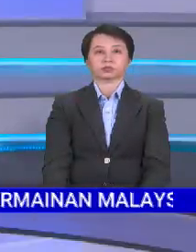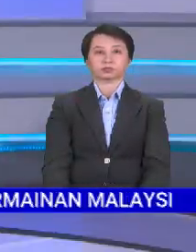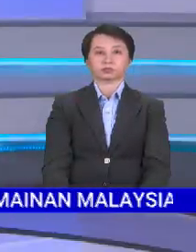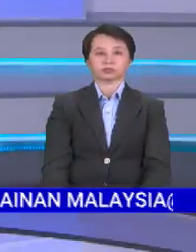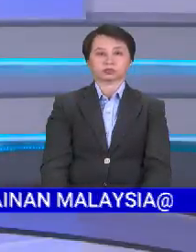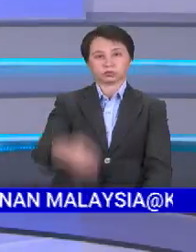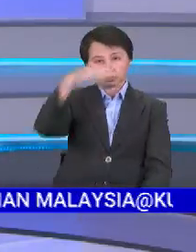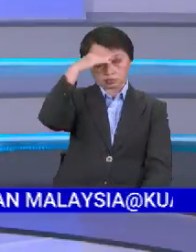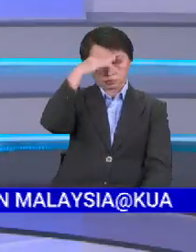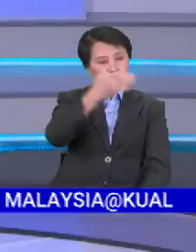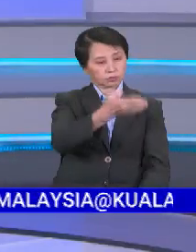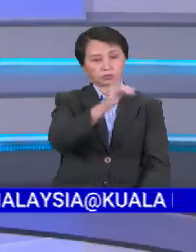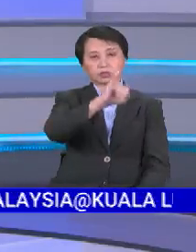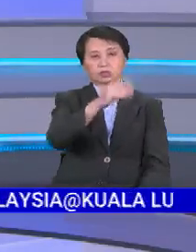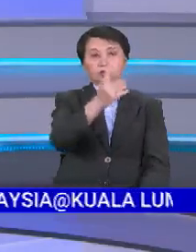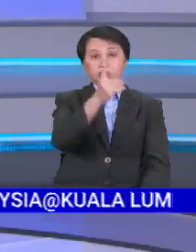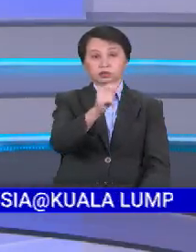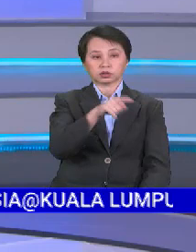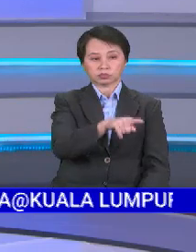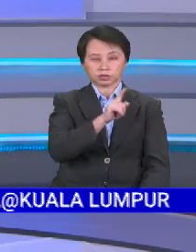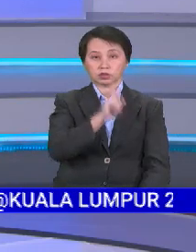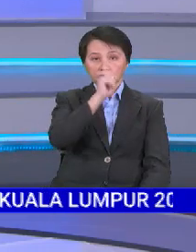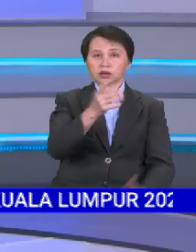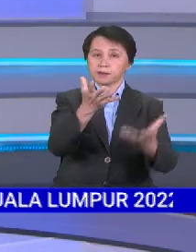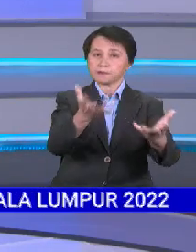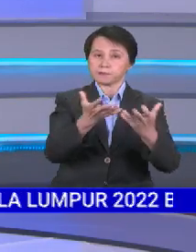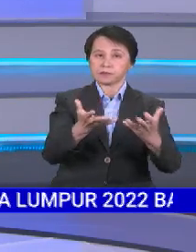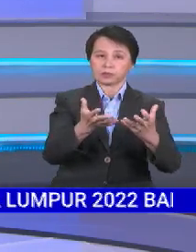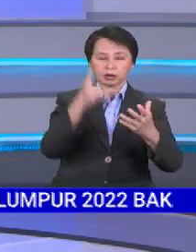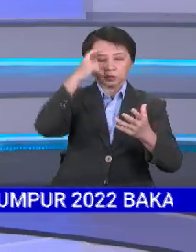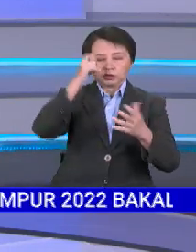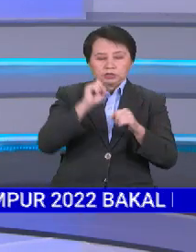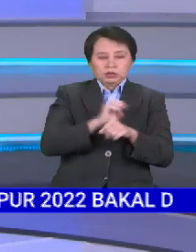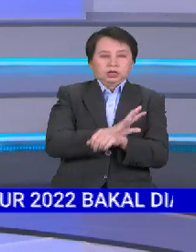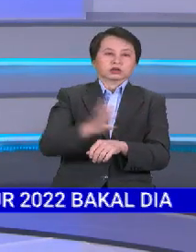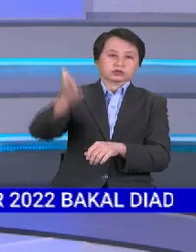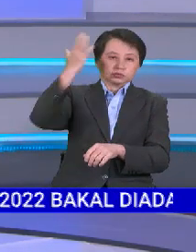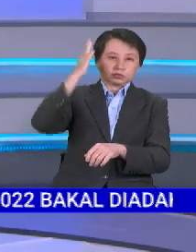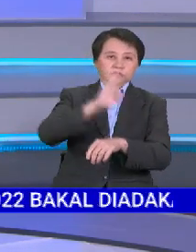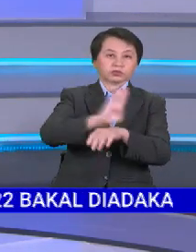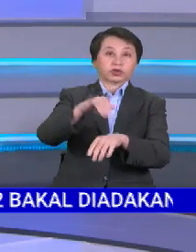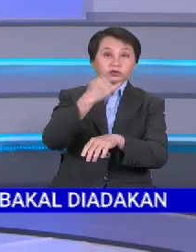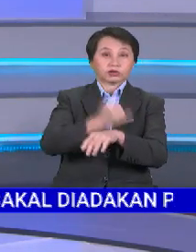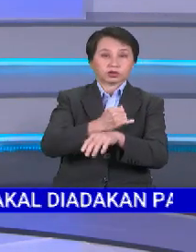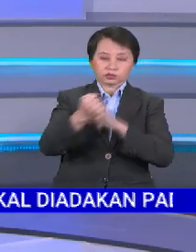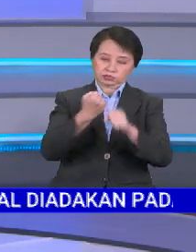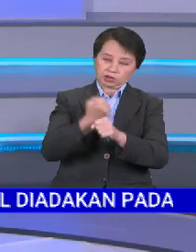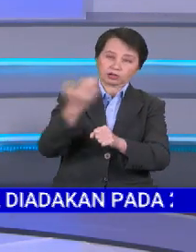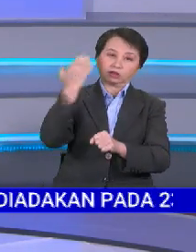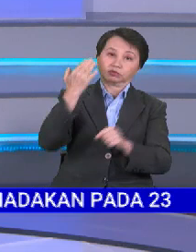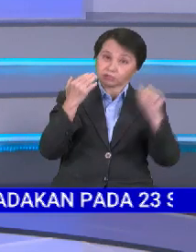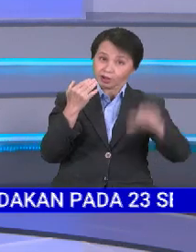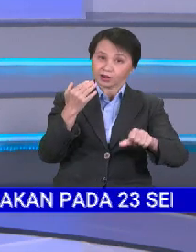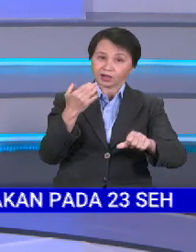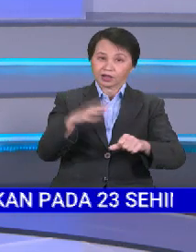Bagi Johor Darul Ta'zim JDT pula, mereka pastinya mahu memadam mimpi ngeri di Stadium Nasional Bukit Jalil tahun lalu